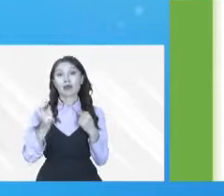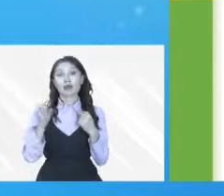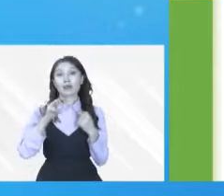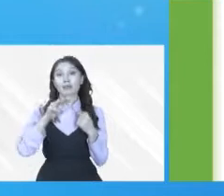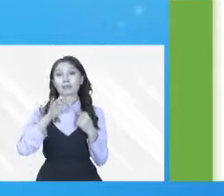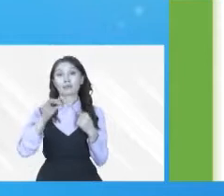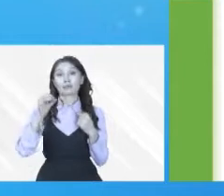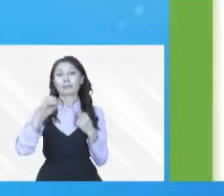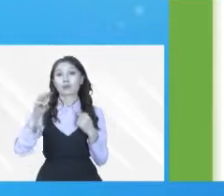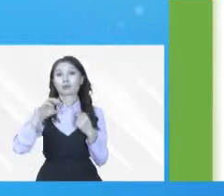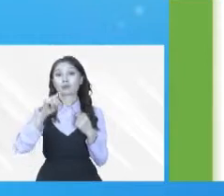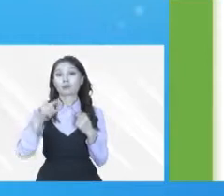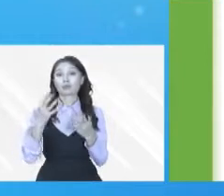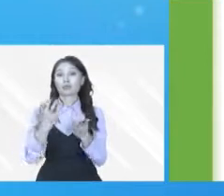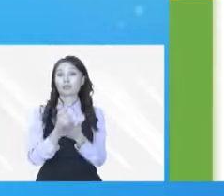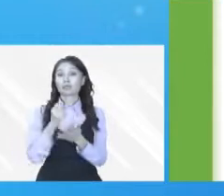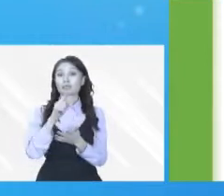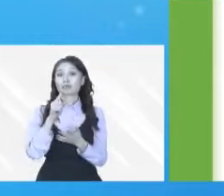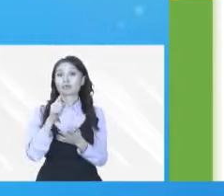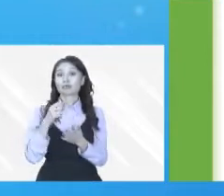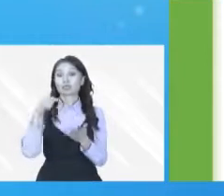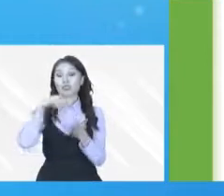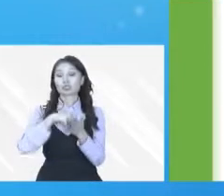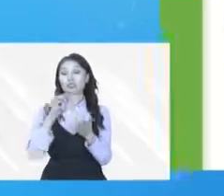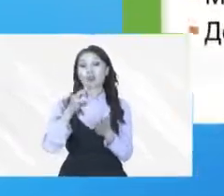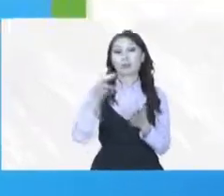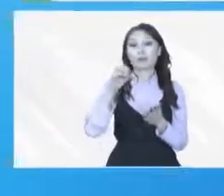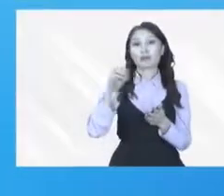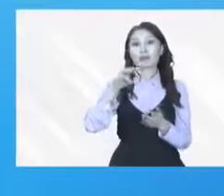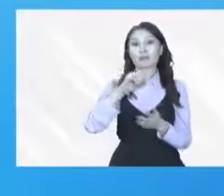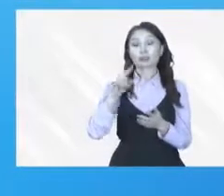амитоза. Определили значение митоза.